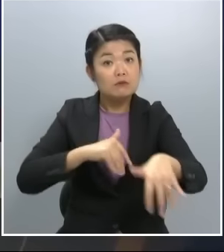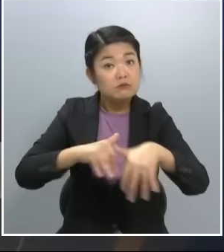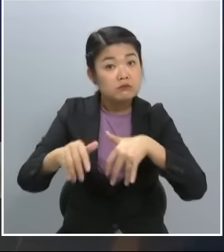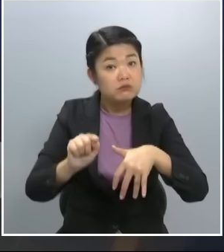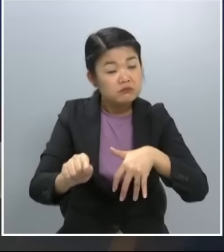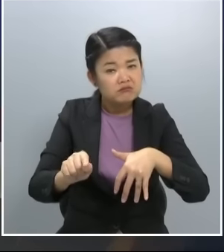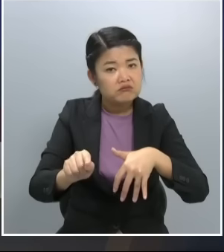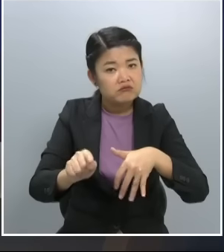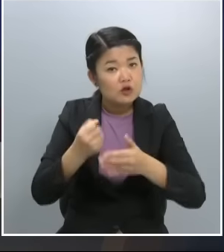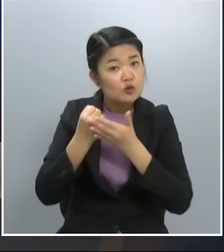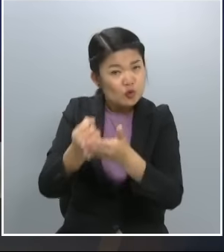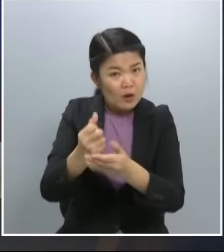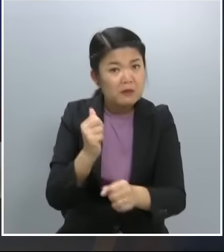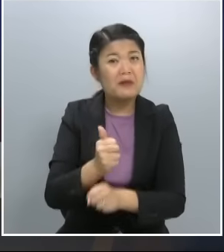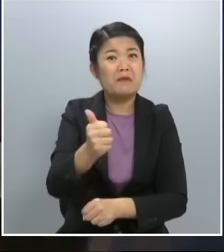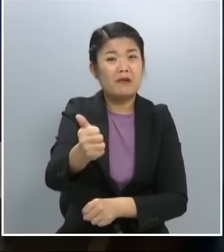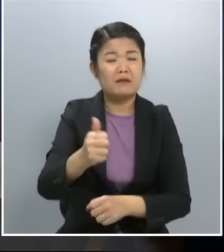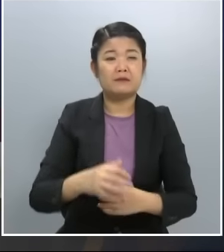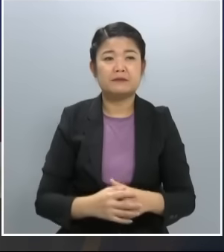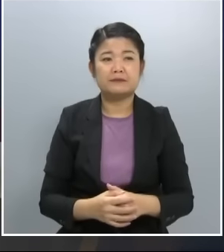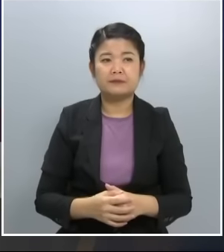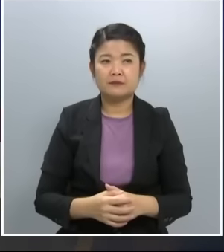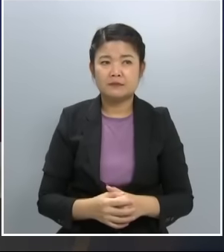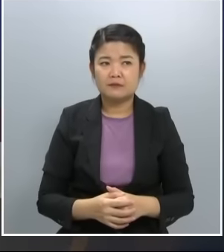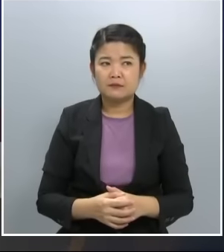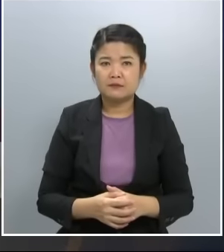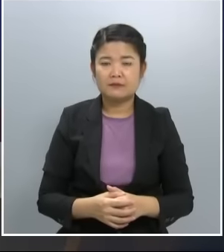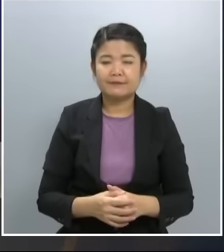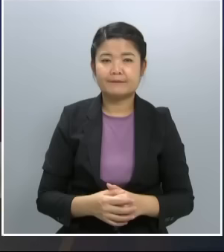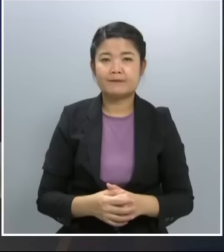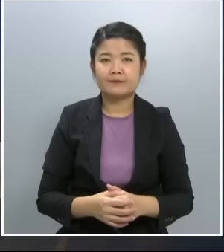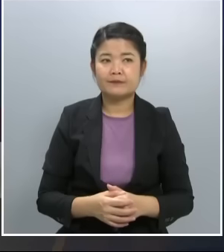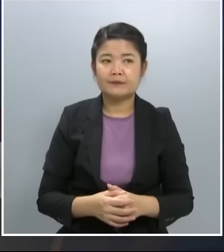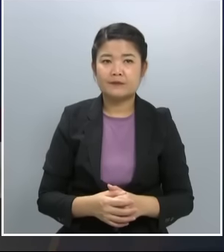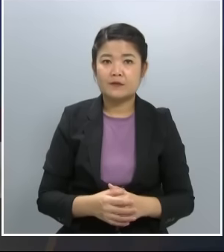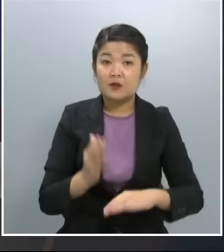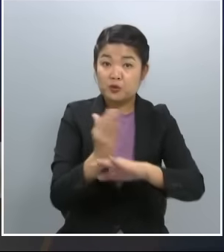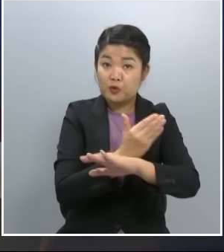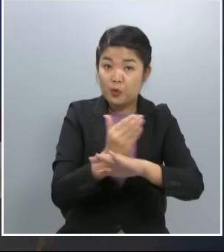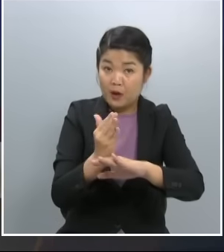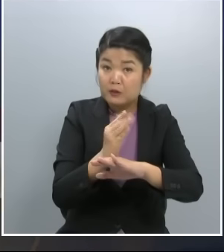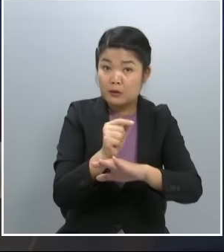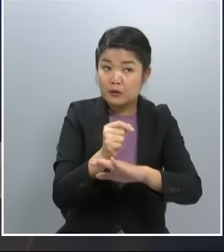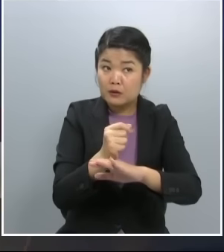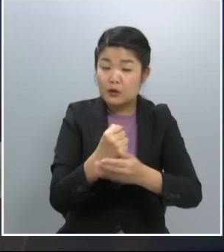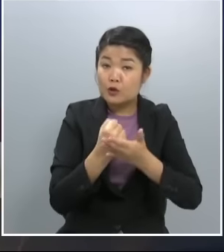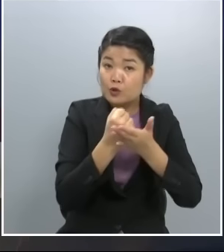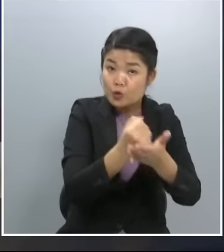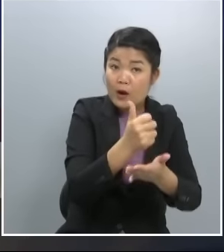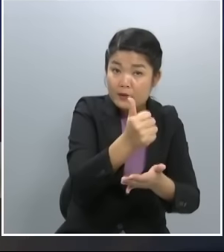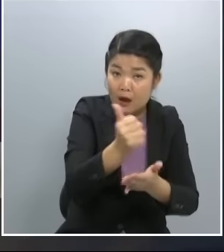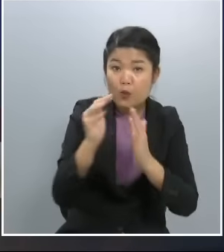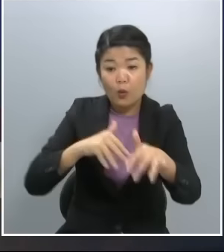เราทำให้เขาได้แบบไหมเราแห่คัดภาคธุรกิจได้เราจะแห่คัดภาคประชาชน